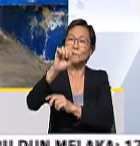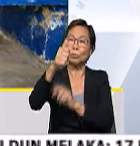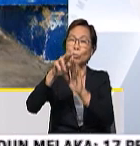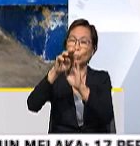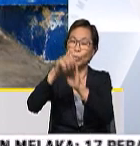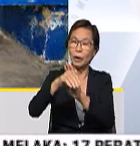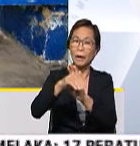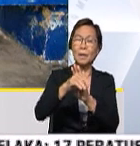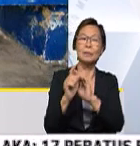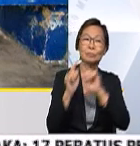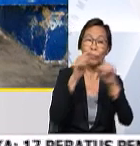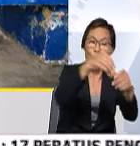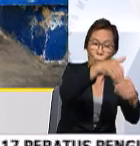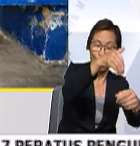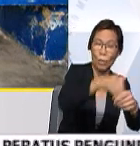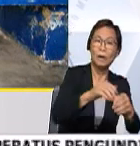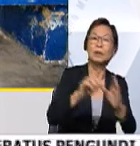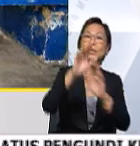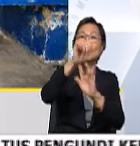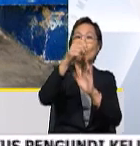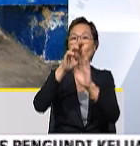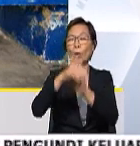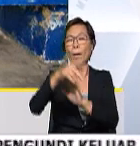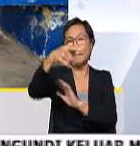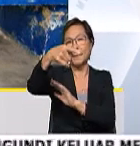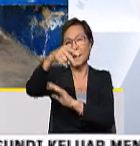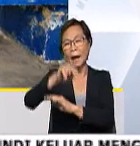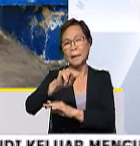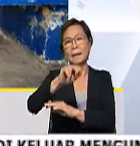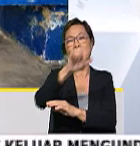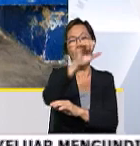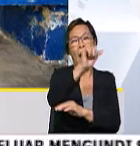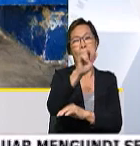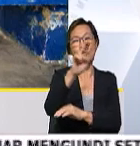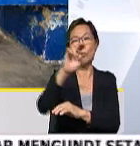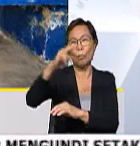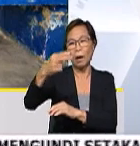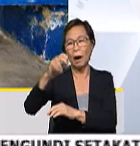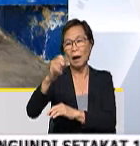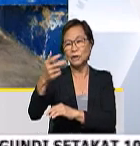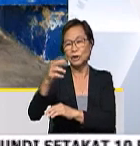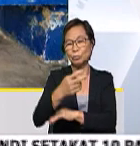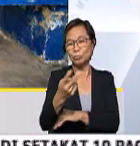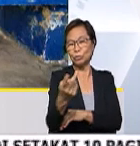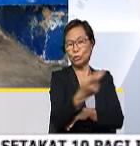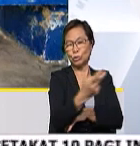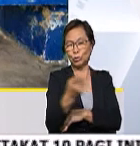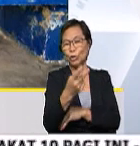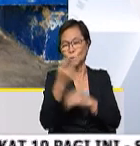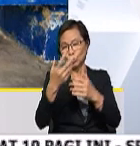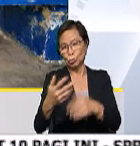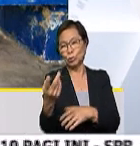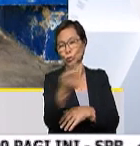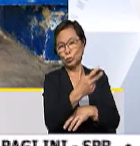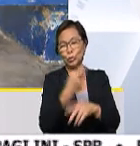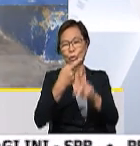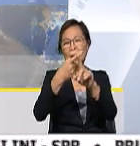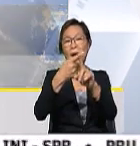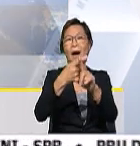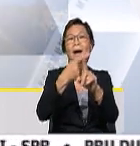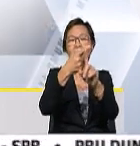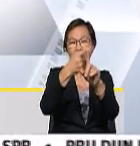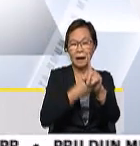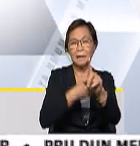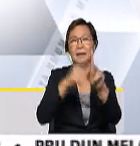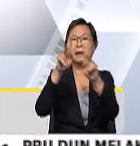minit kemudian calon Perikatan Nasional Abu Hashim Abdul Samad, kedua-dua mereka merupakan anak jati